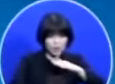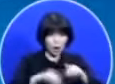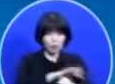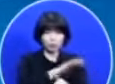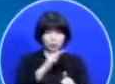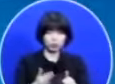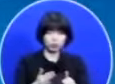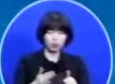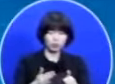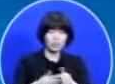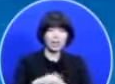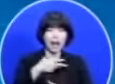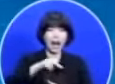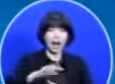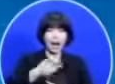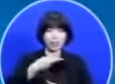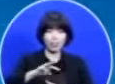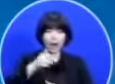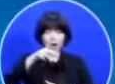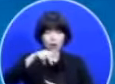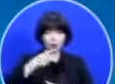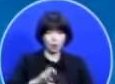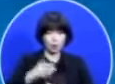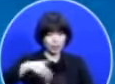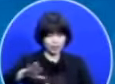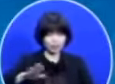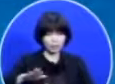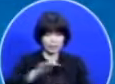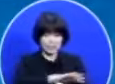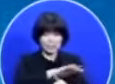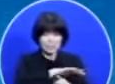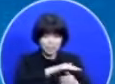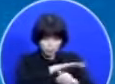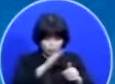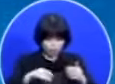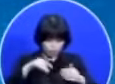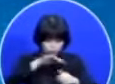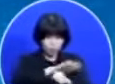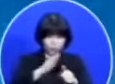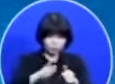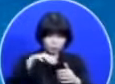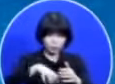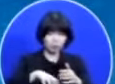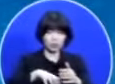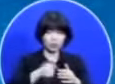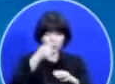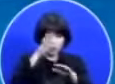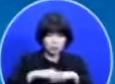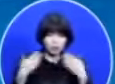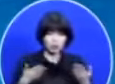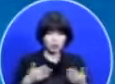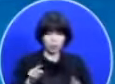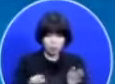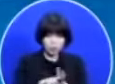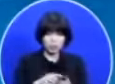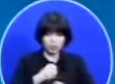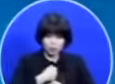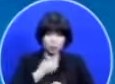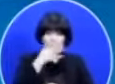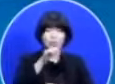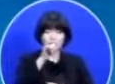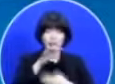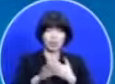갔더니 지하 무덤에서 도 하나님께 예배할 수 있고 거기서 믿음을 지킬 수 있다면 오히려 감사함으로